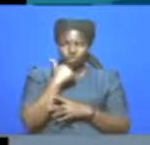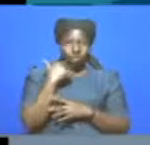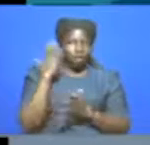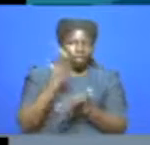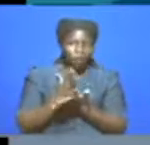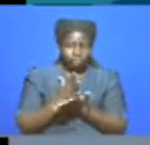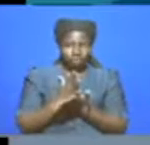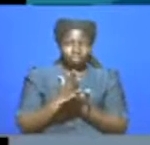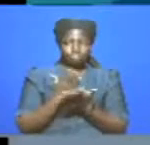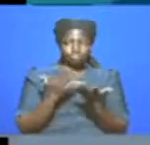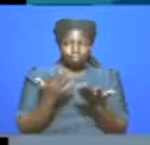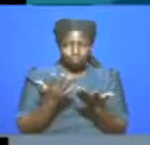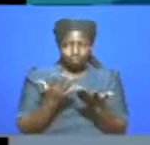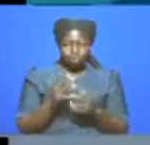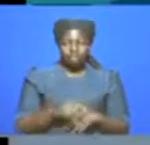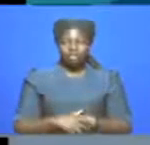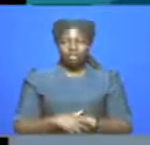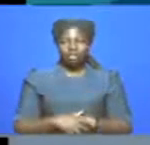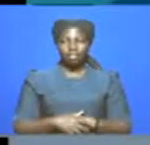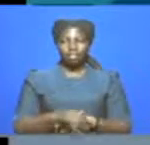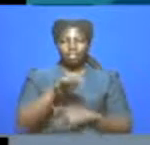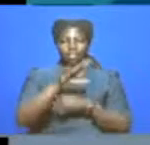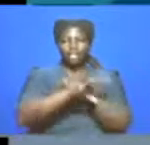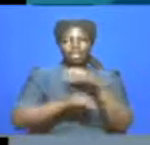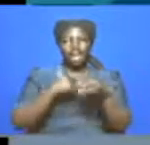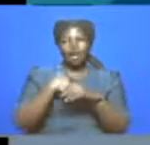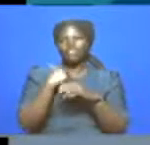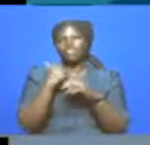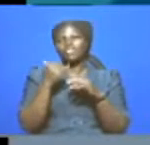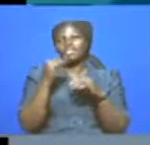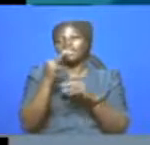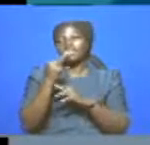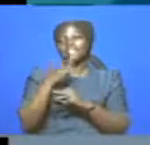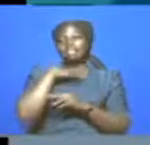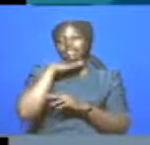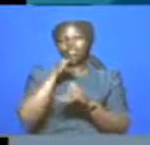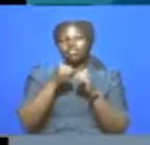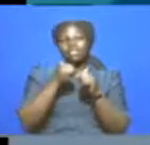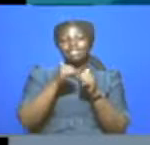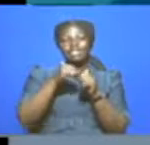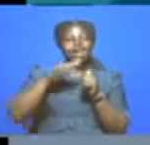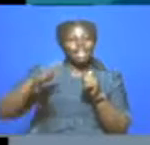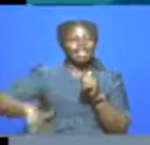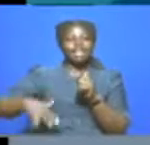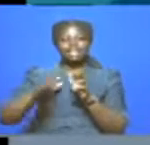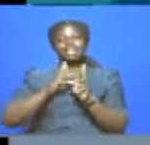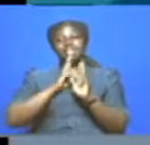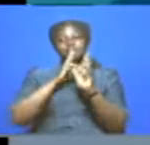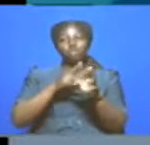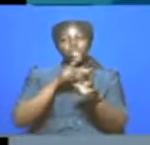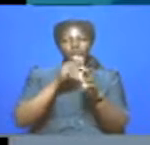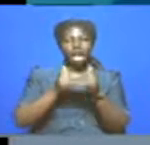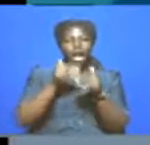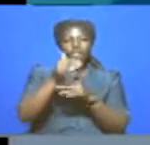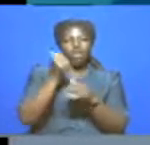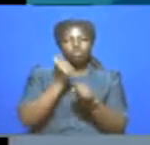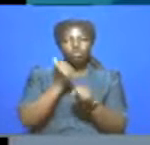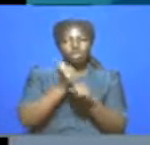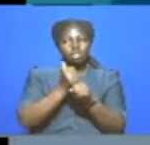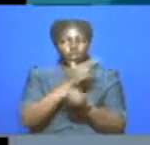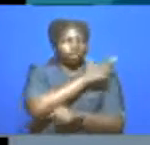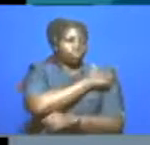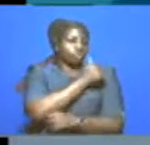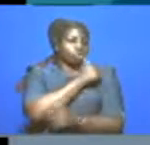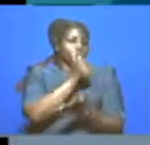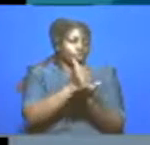323,140. Nchi hii pia imenakili vifo vitatu, vyote vikiwa vimeripotiwa vikiwa vimechelewa baada ya kukagua rekodi za vituo vya